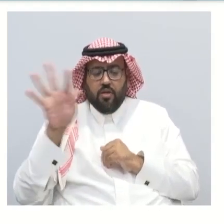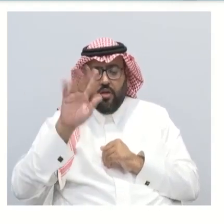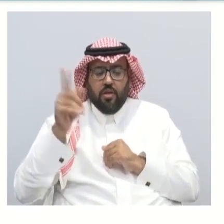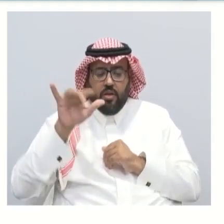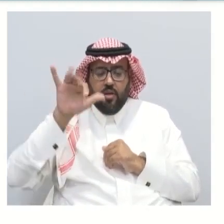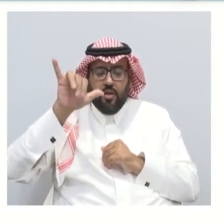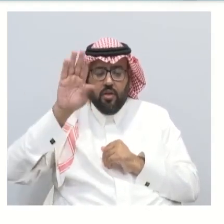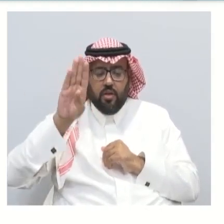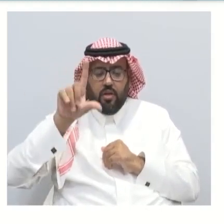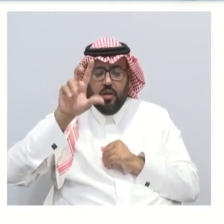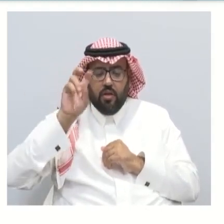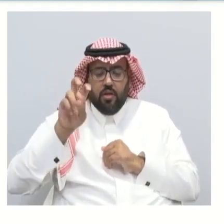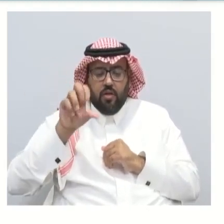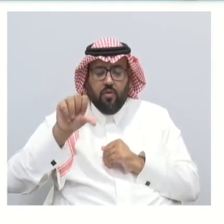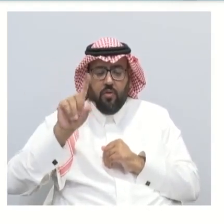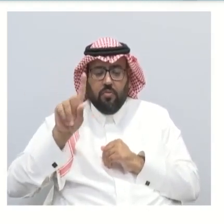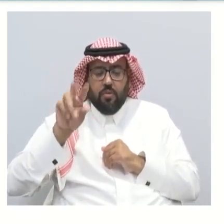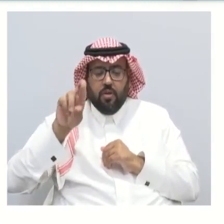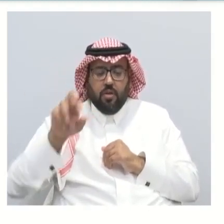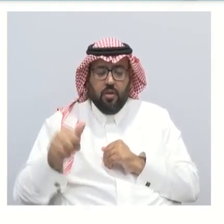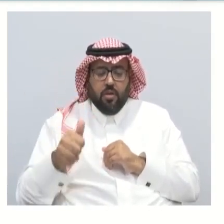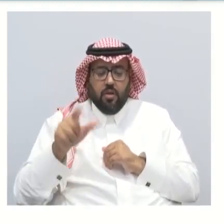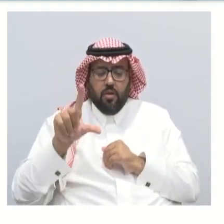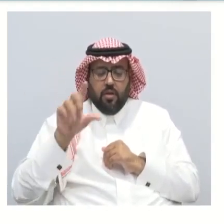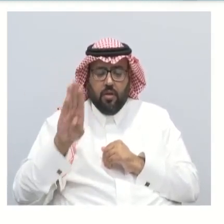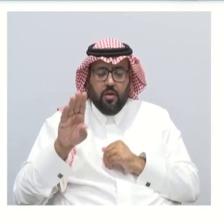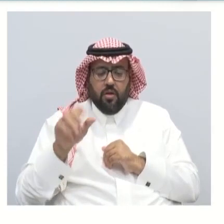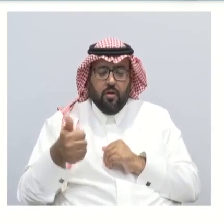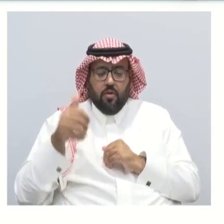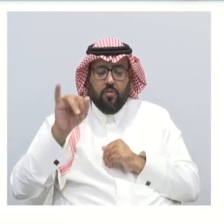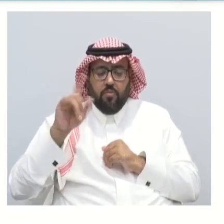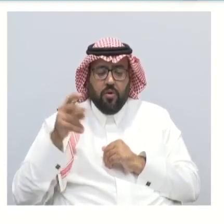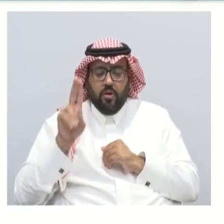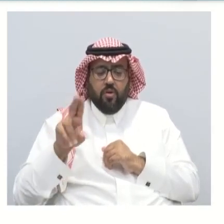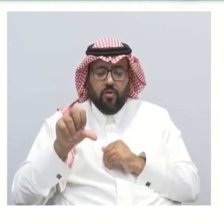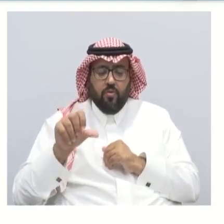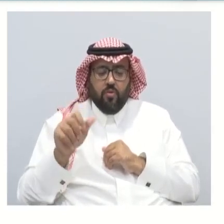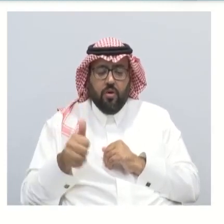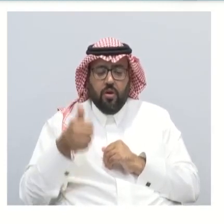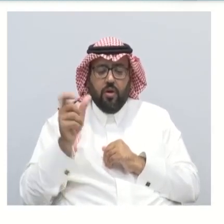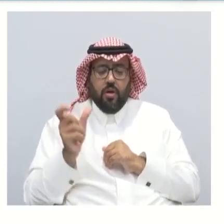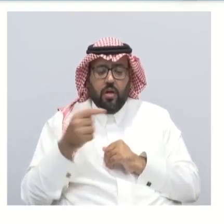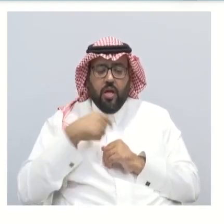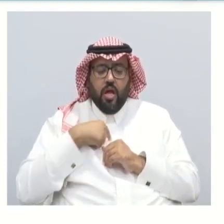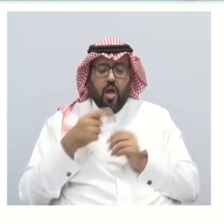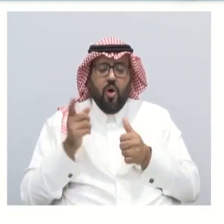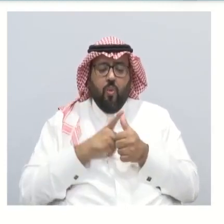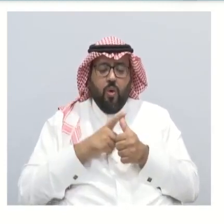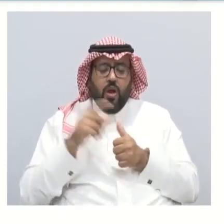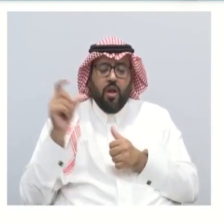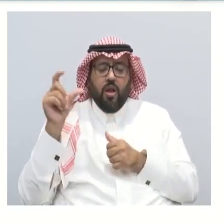اول المسلمين وهذه الايه دليل على توحيد الالوهيه فقال ان